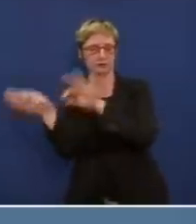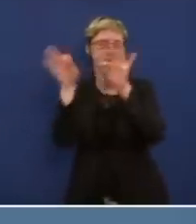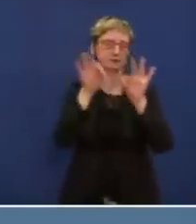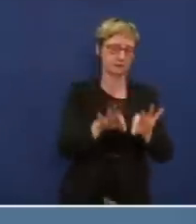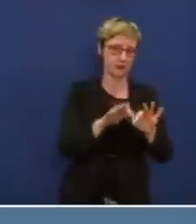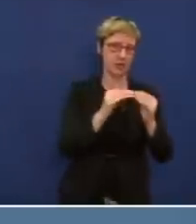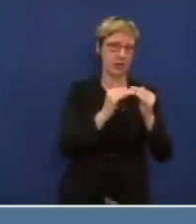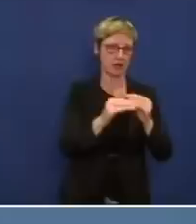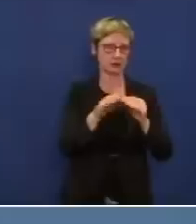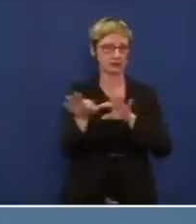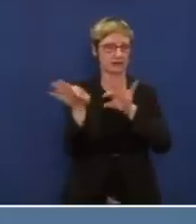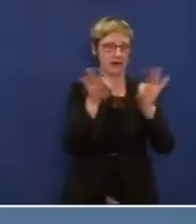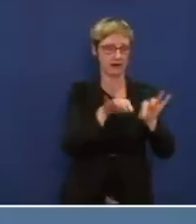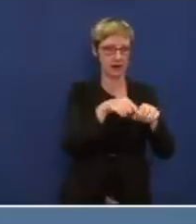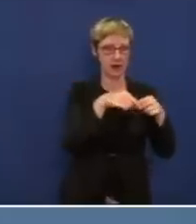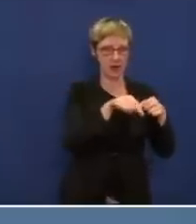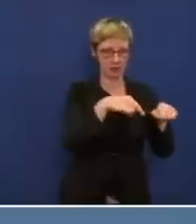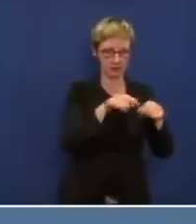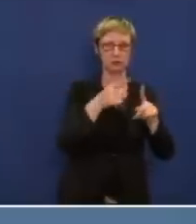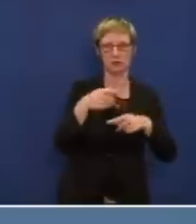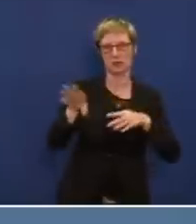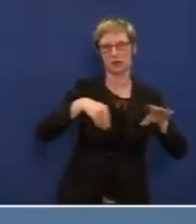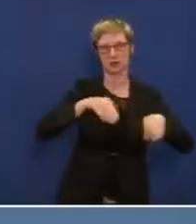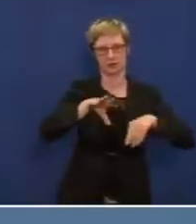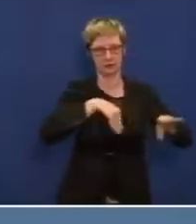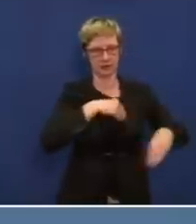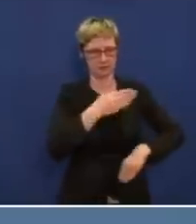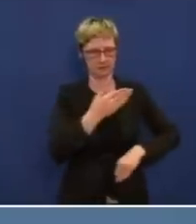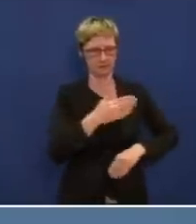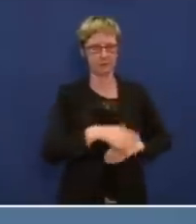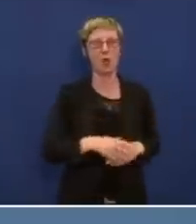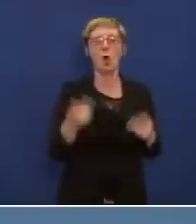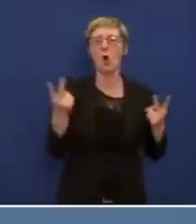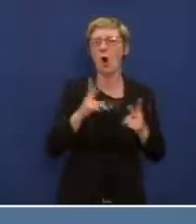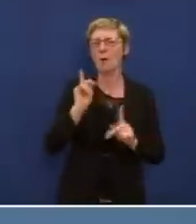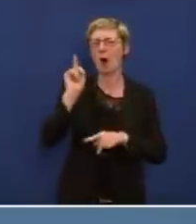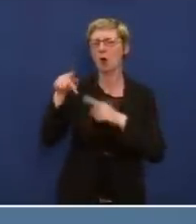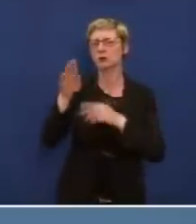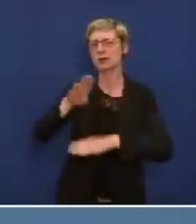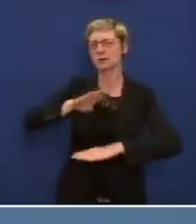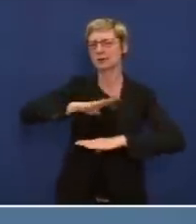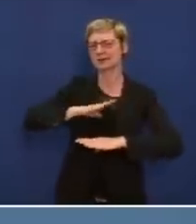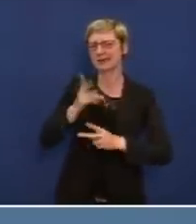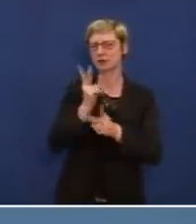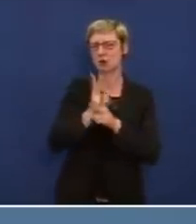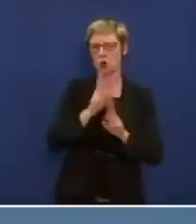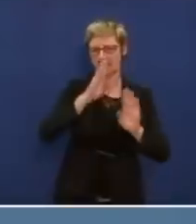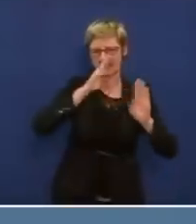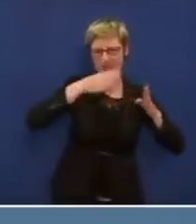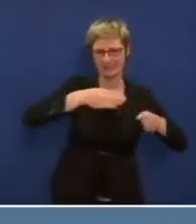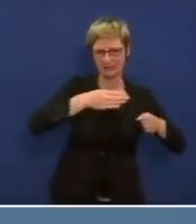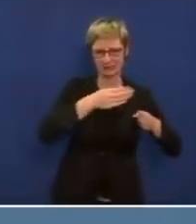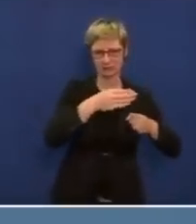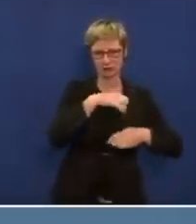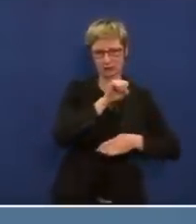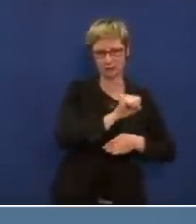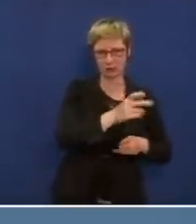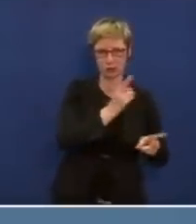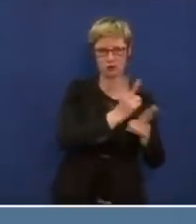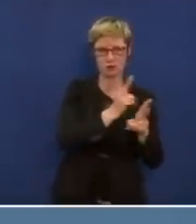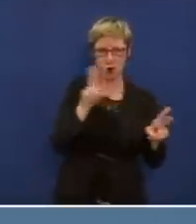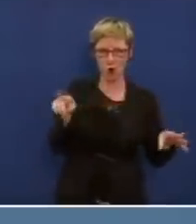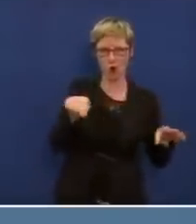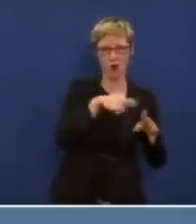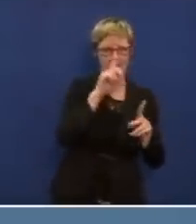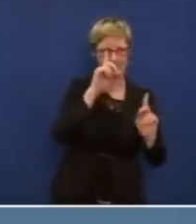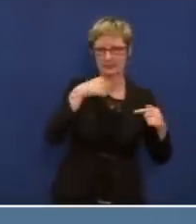dann Patienten auf. Ob derzeit sich noch Patienten aus dem Ausland in Intensivstationen befinden, kann ich aktuell nicht sagen. Es